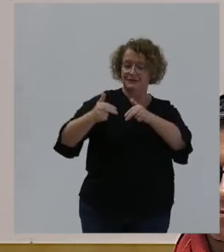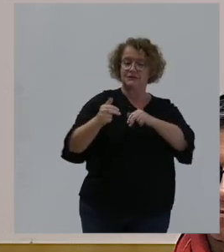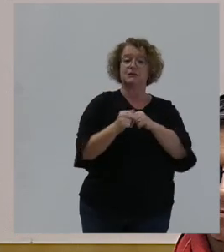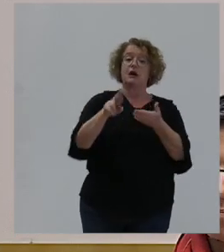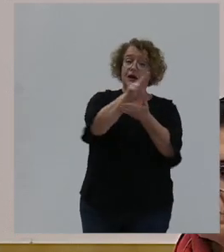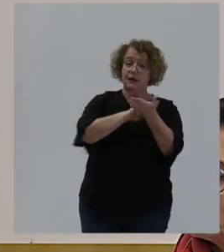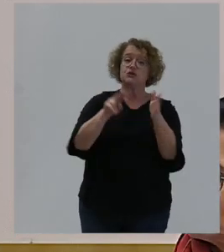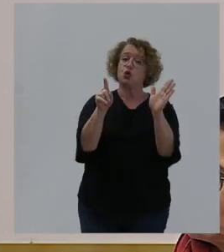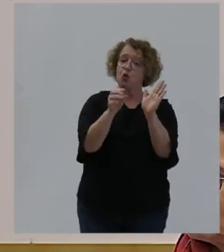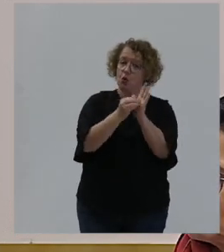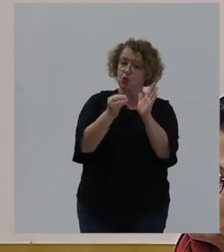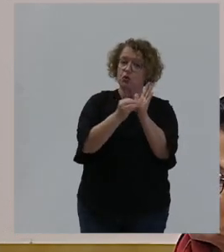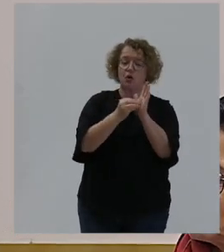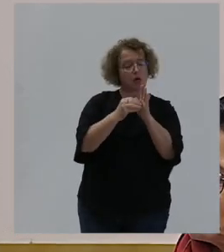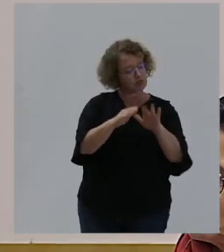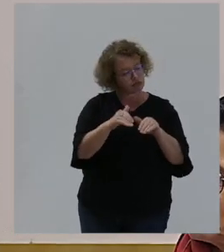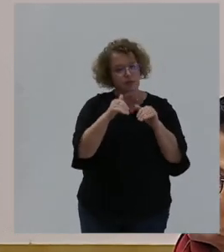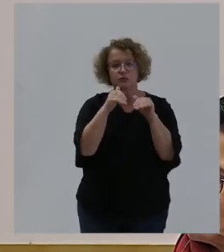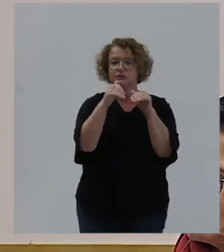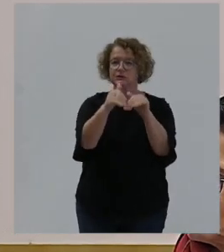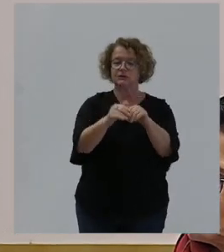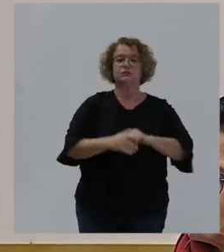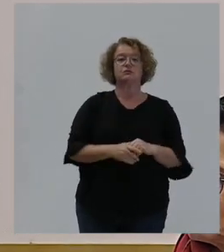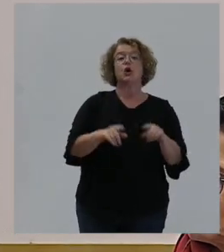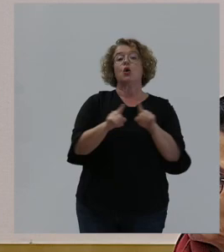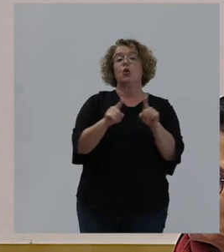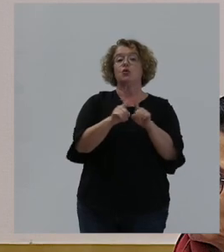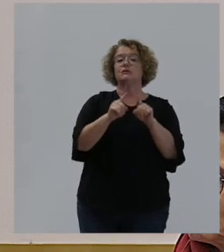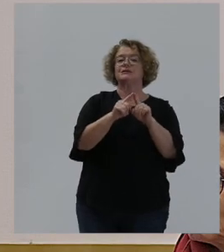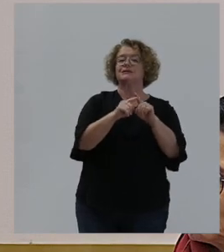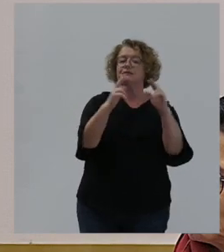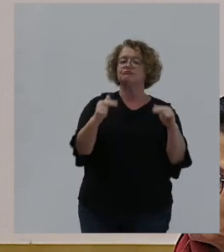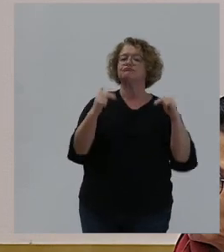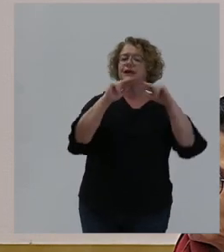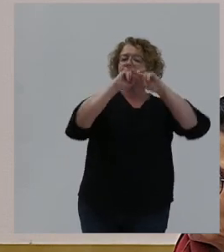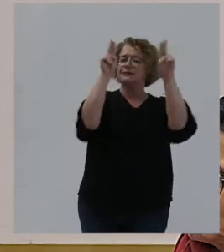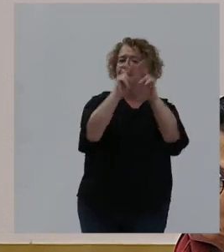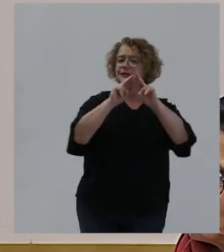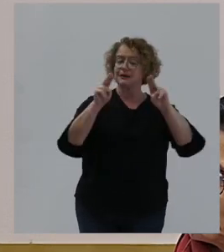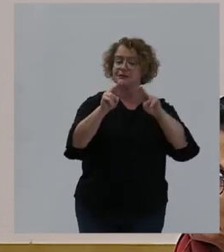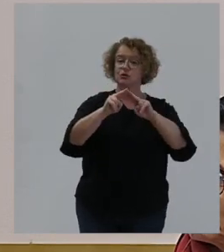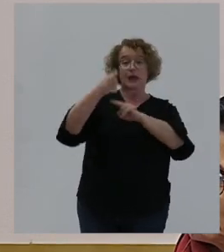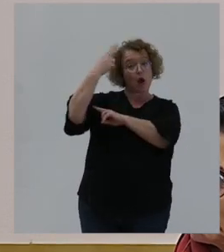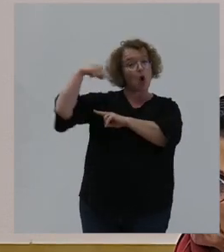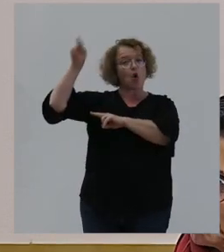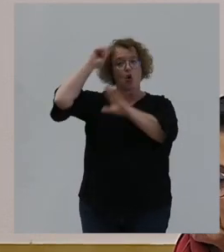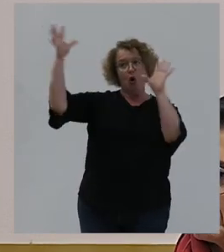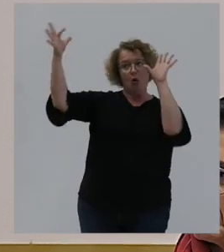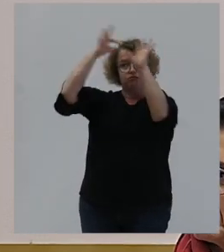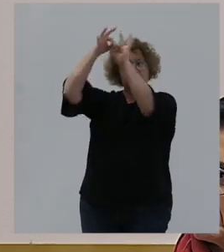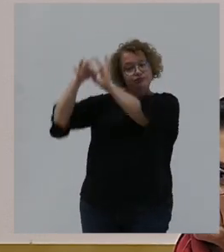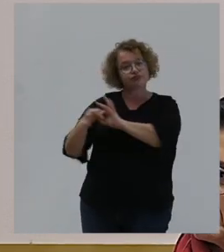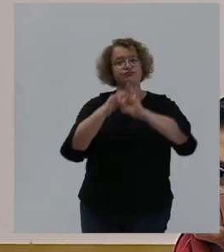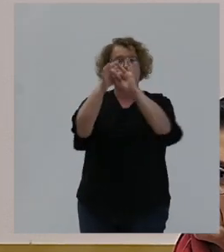Nous souhaitons continuer à donner vie à ces conventions. Enfin, à l'échelle internationale, la construction d'une alliance européenne structure et pérennise